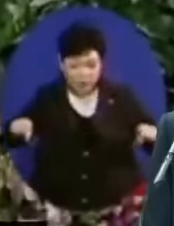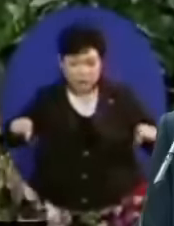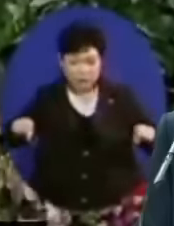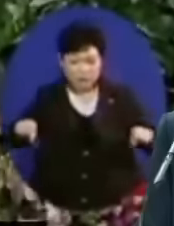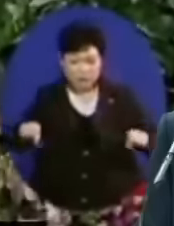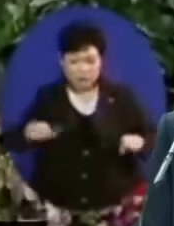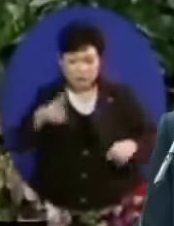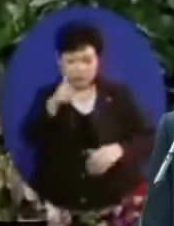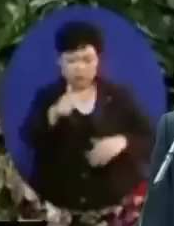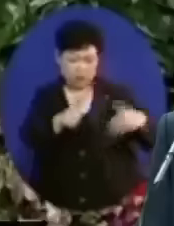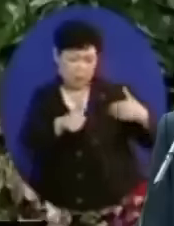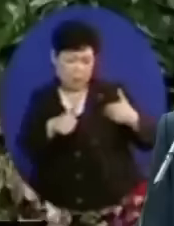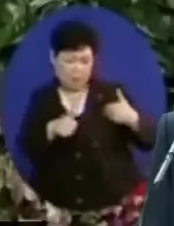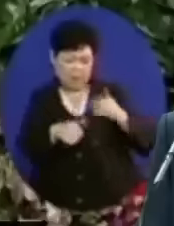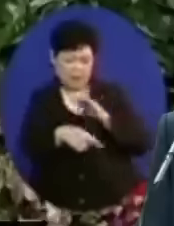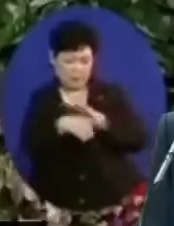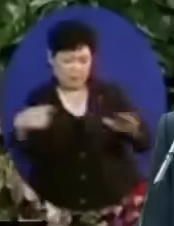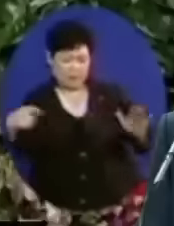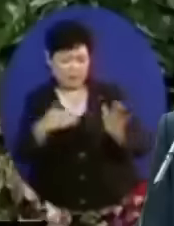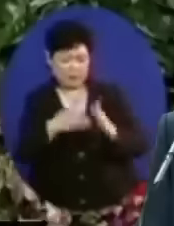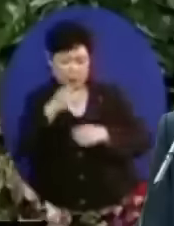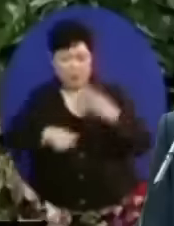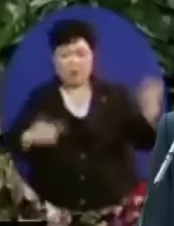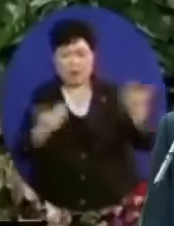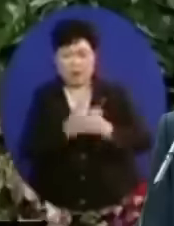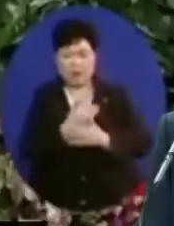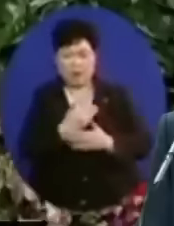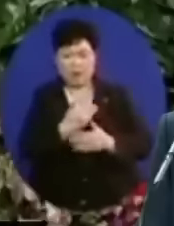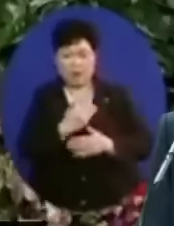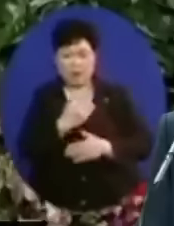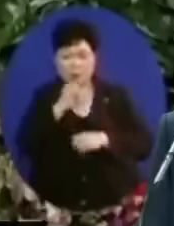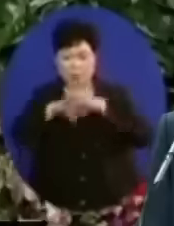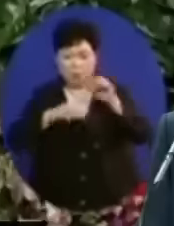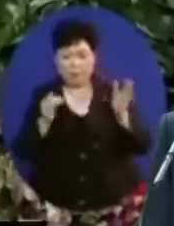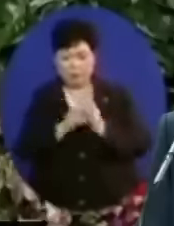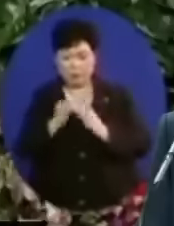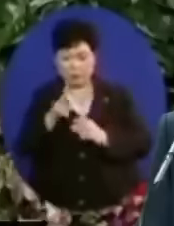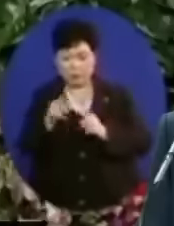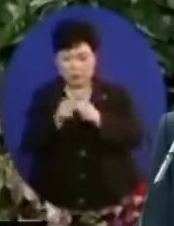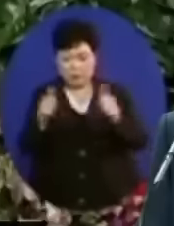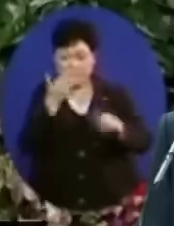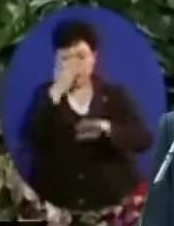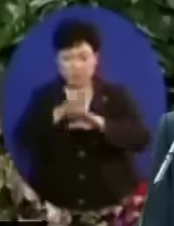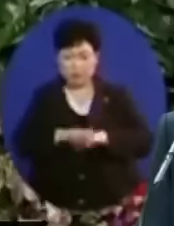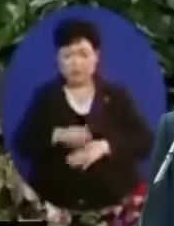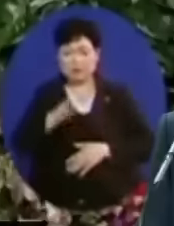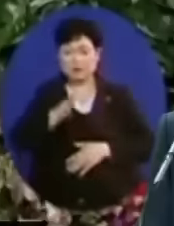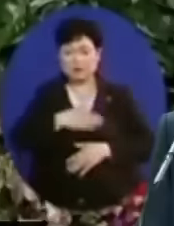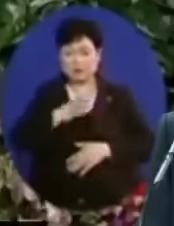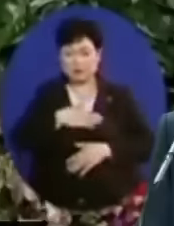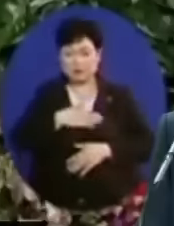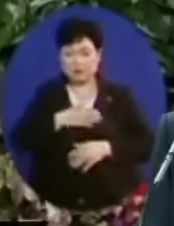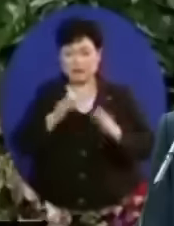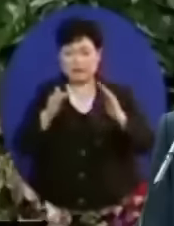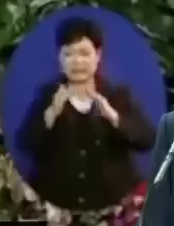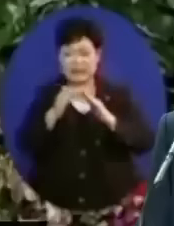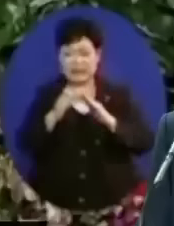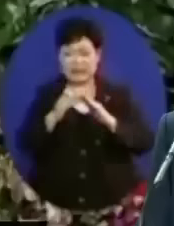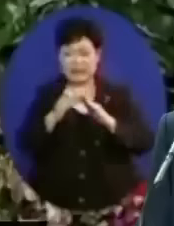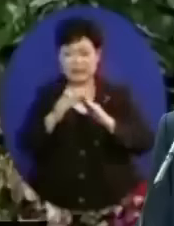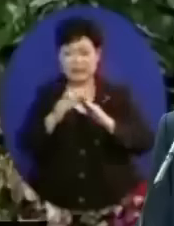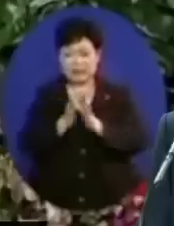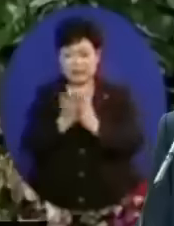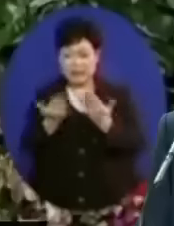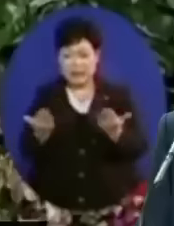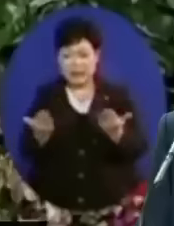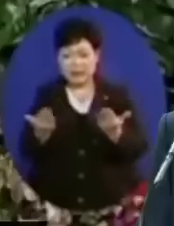모른 때 가져온 적이 있습니다. 그것을 회개합니다라고 고백했습니다. 그러자 이어서 한 남자 성도가, 저는 서점을 하고 있는데 오래전에 선교사님의